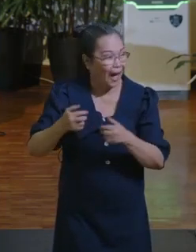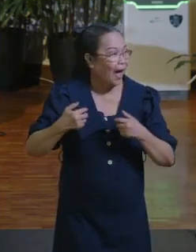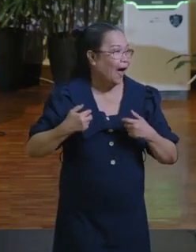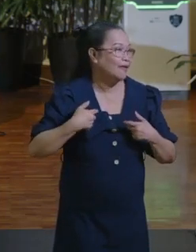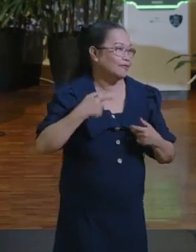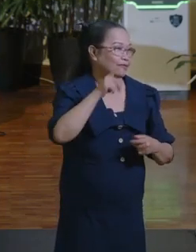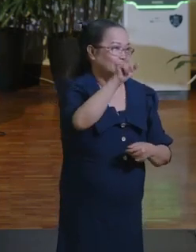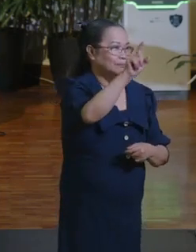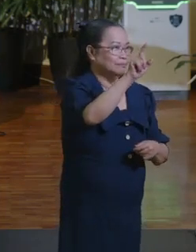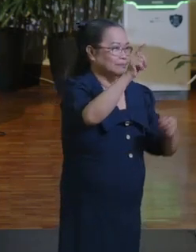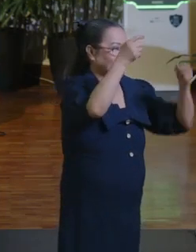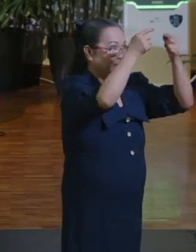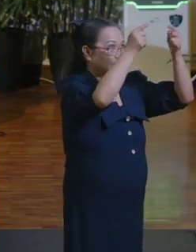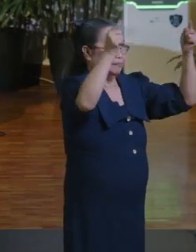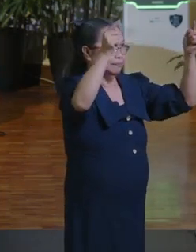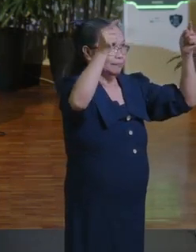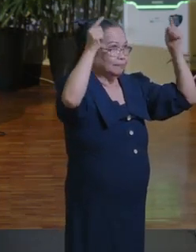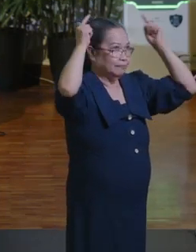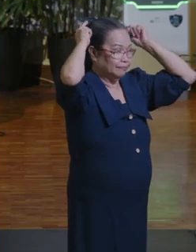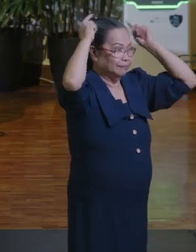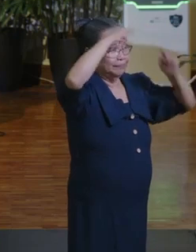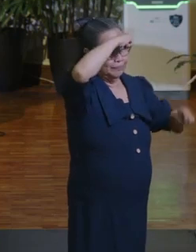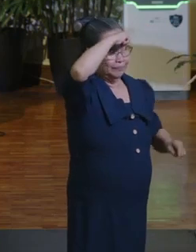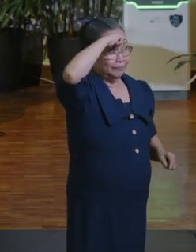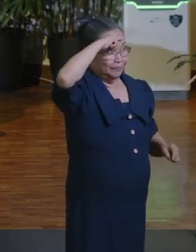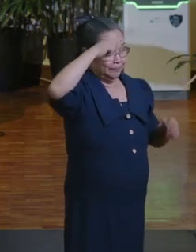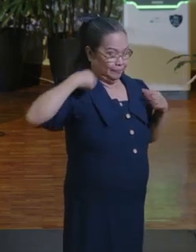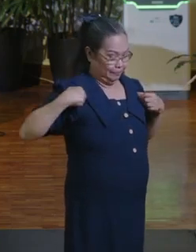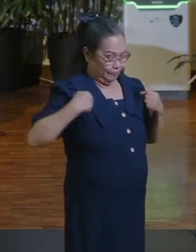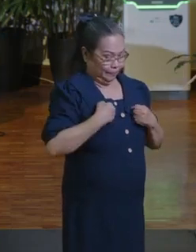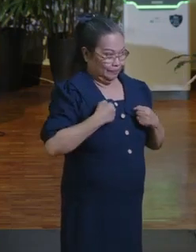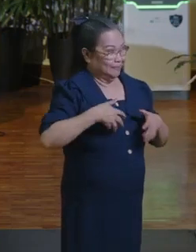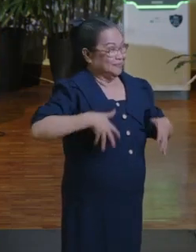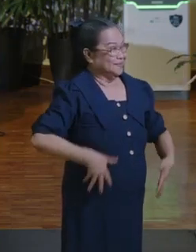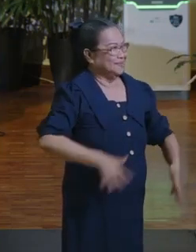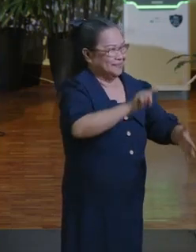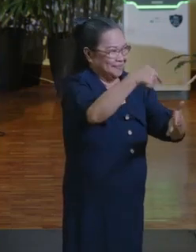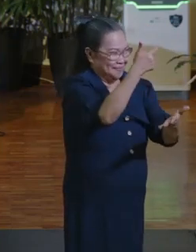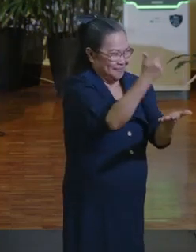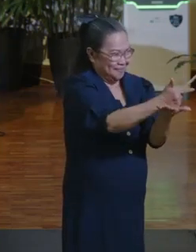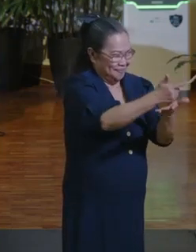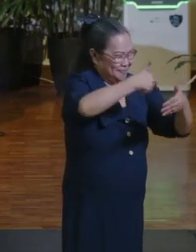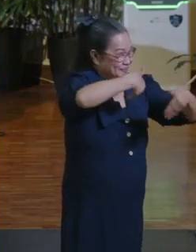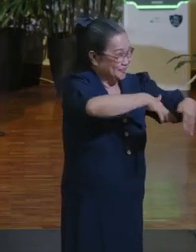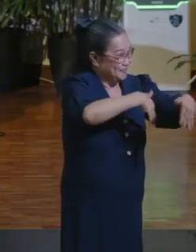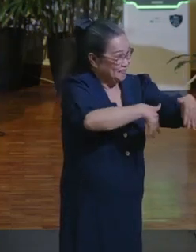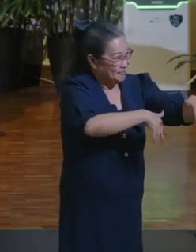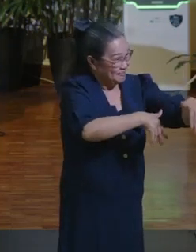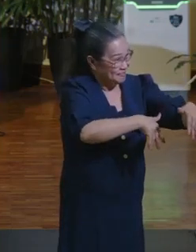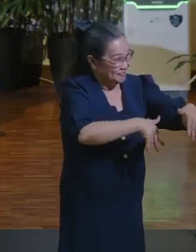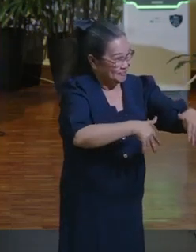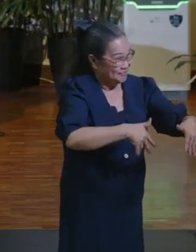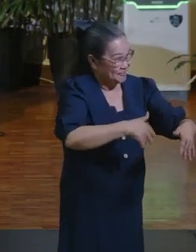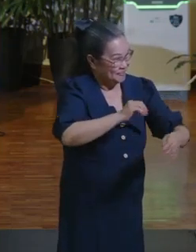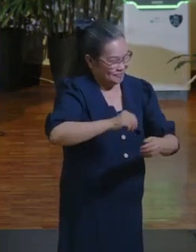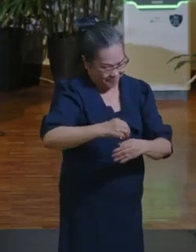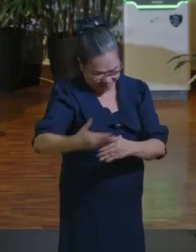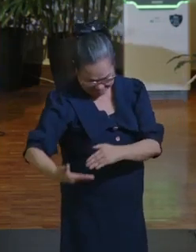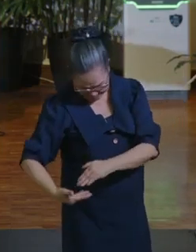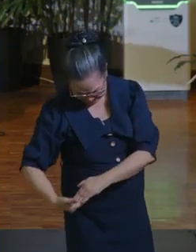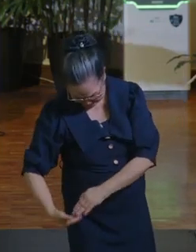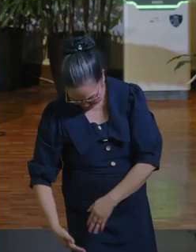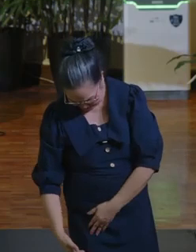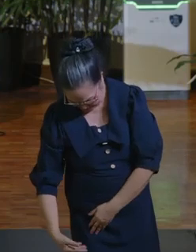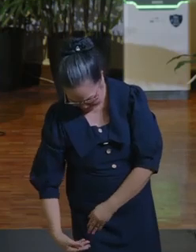toga. So meron silang suot na toga. Ang toga nila, merong lining. Hindi,